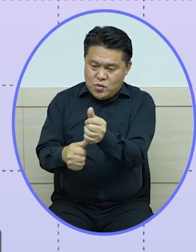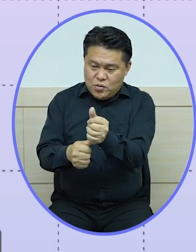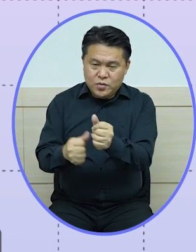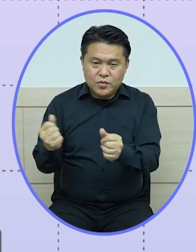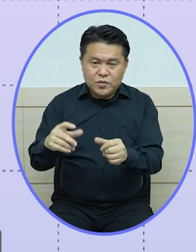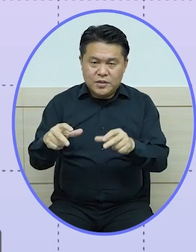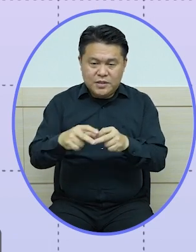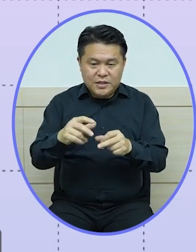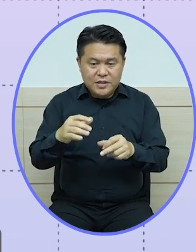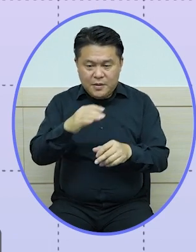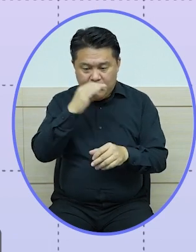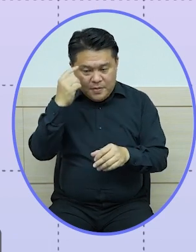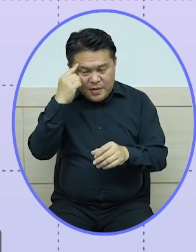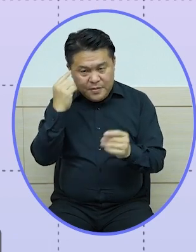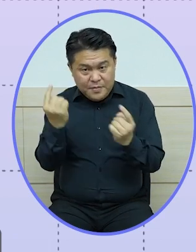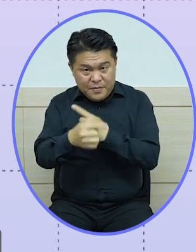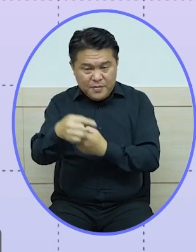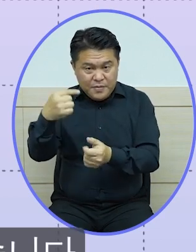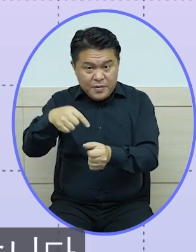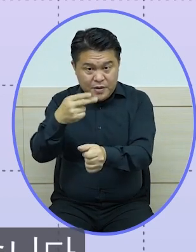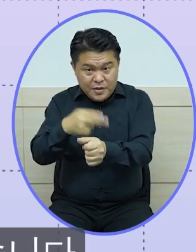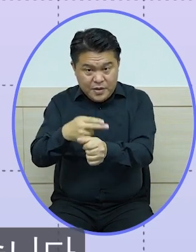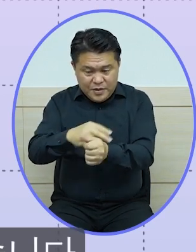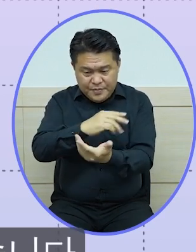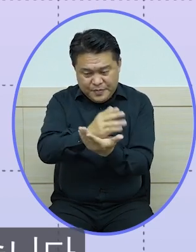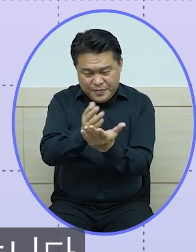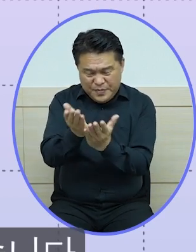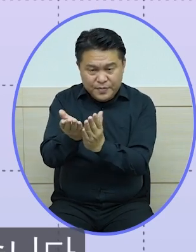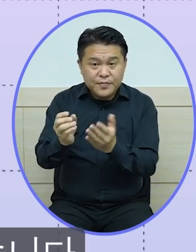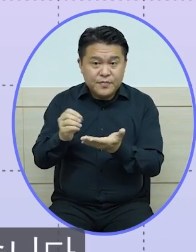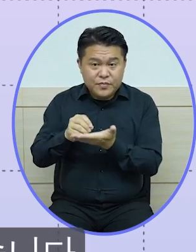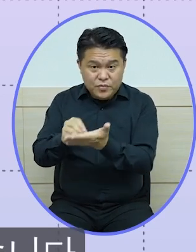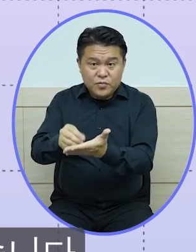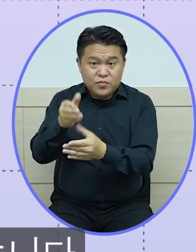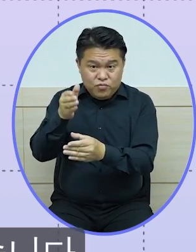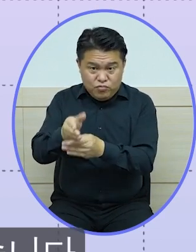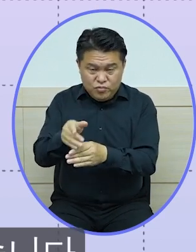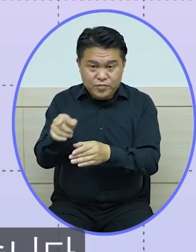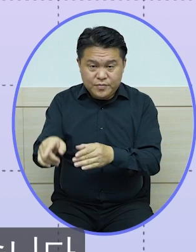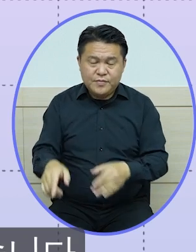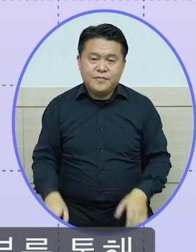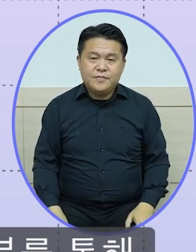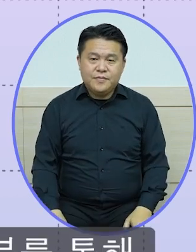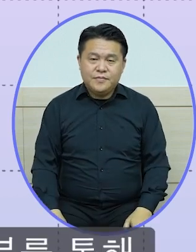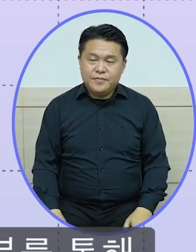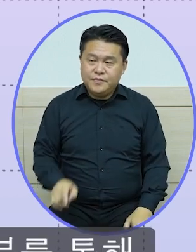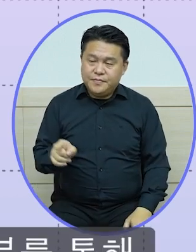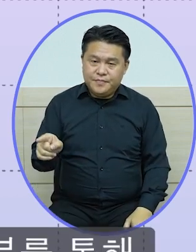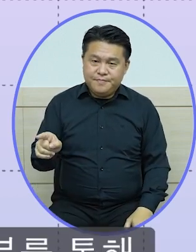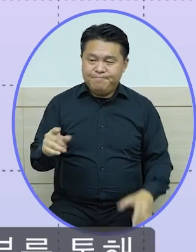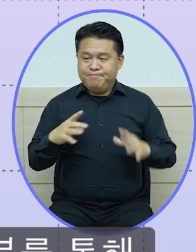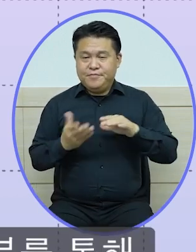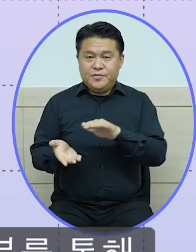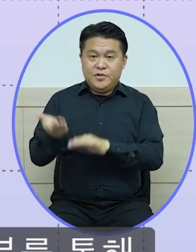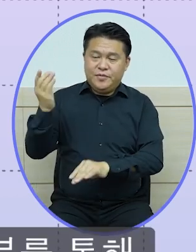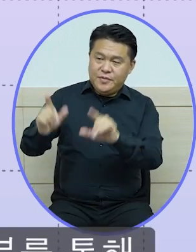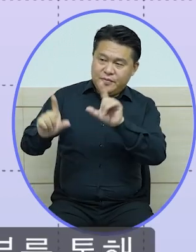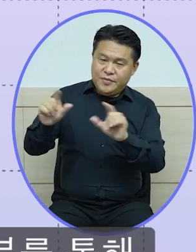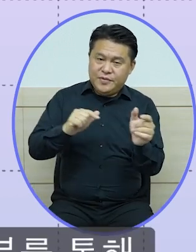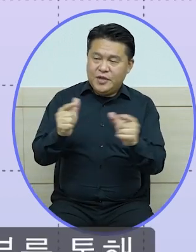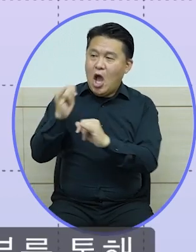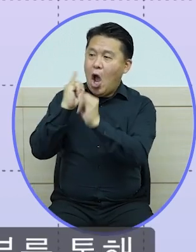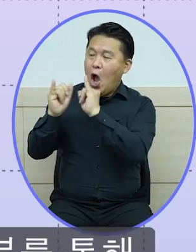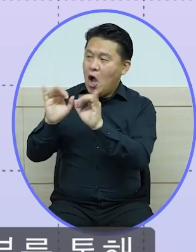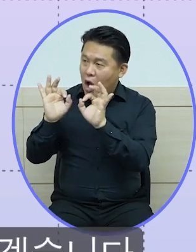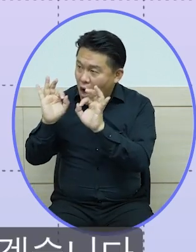강사, 공무원, 트레이너 보조 등 다양한 영역에 취업하여 업무를 수행하고 있습니다. 이러한 자랑스러운 선배의 솔직하고 진솔한